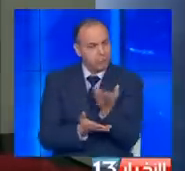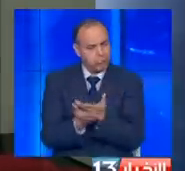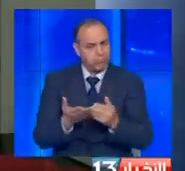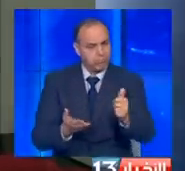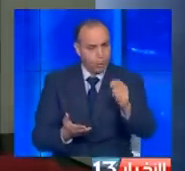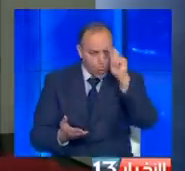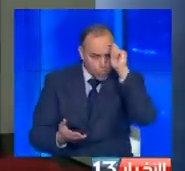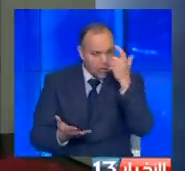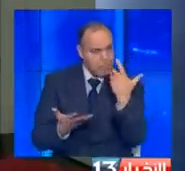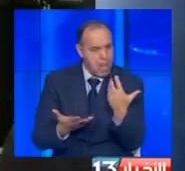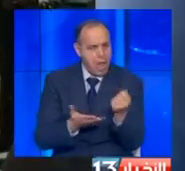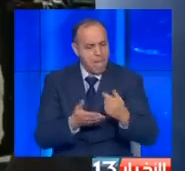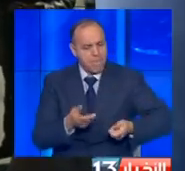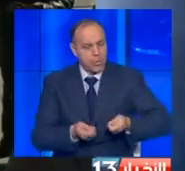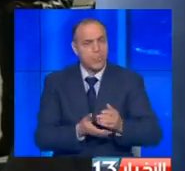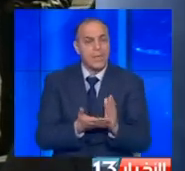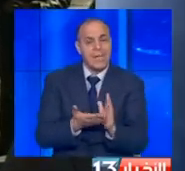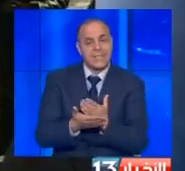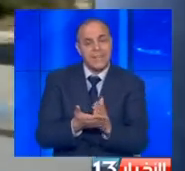تونسي تونسي يصرف